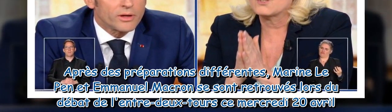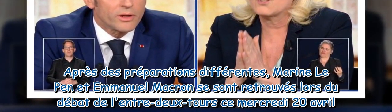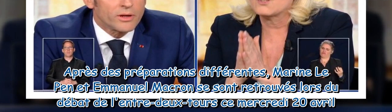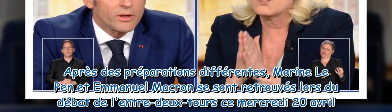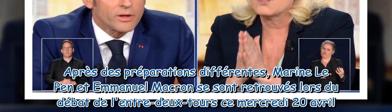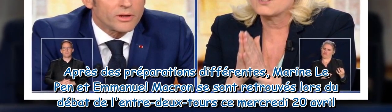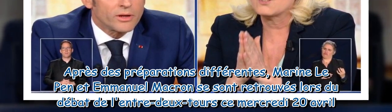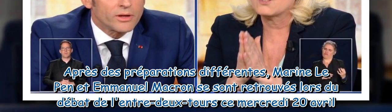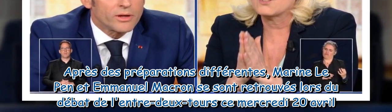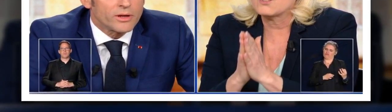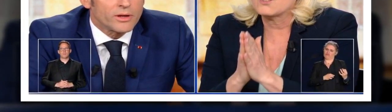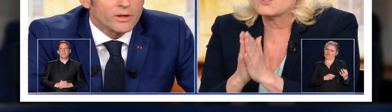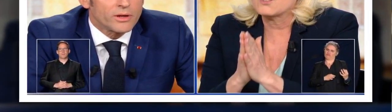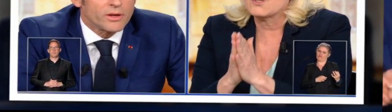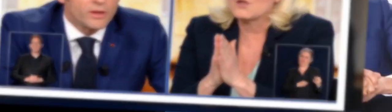20 avril